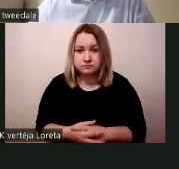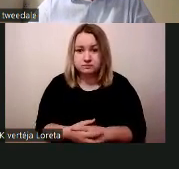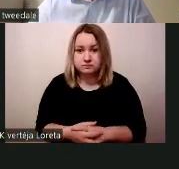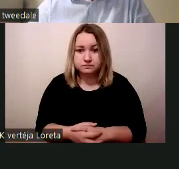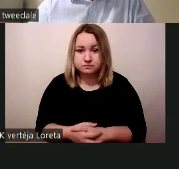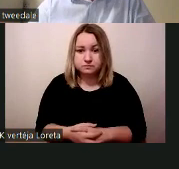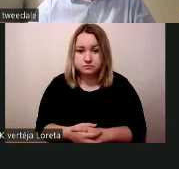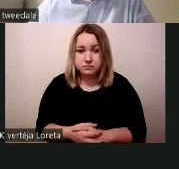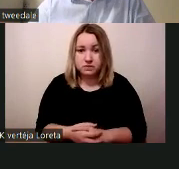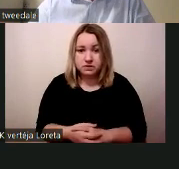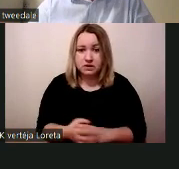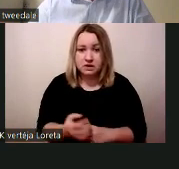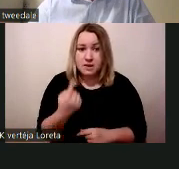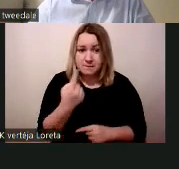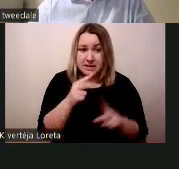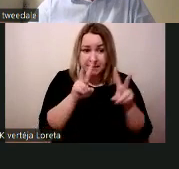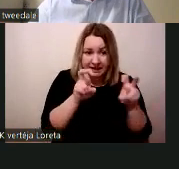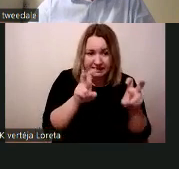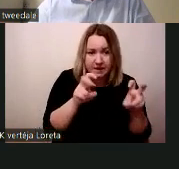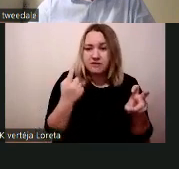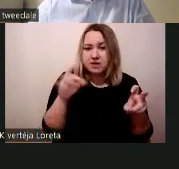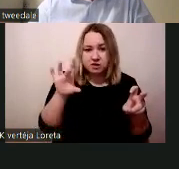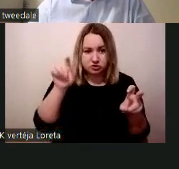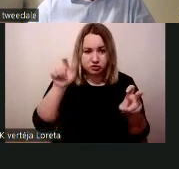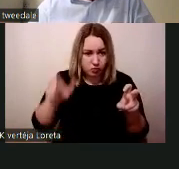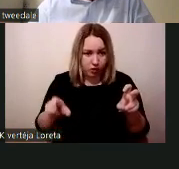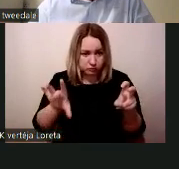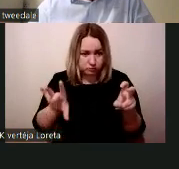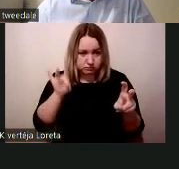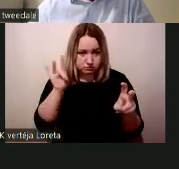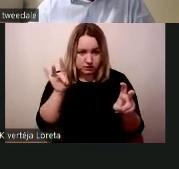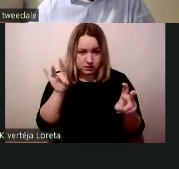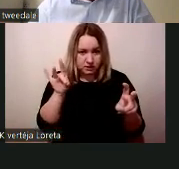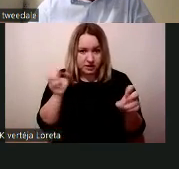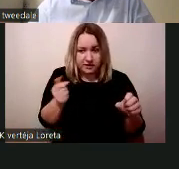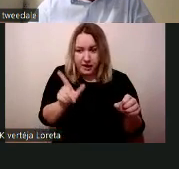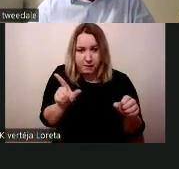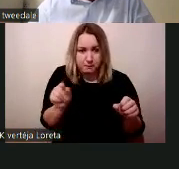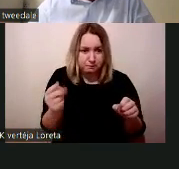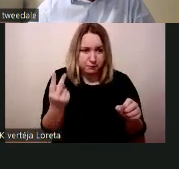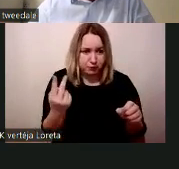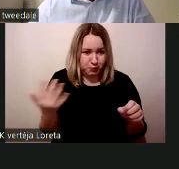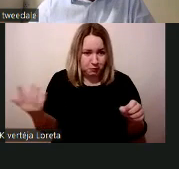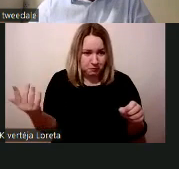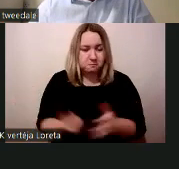Ai, vieną, pirmą temą pasirinko tik vienas žmogus. Aha.